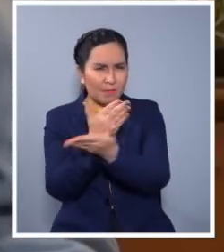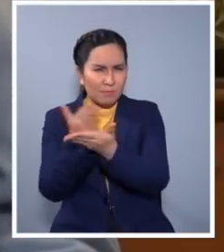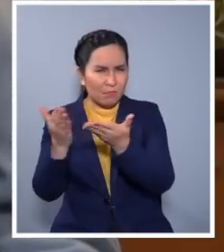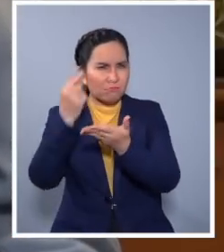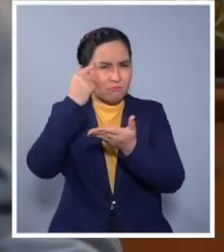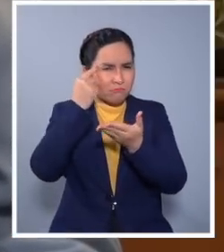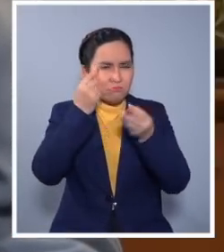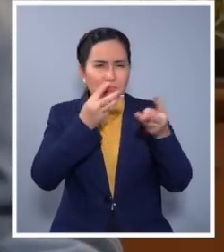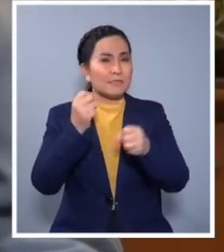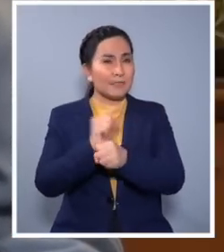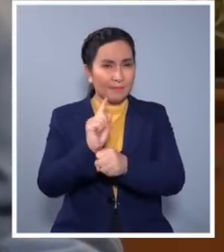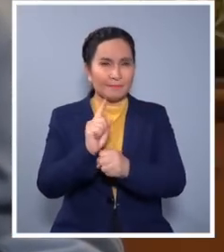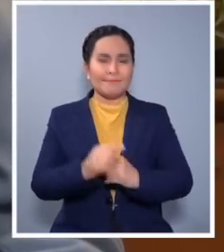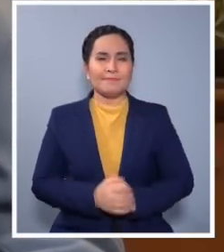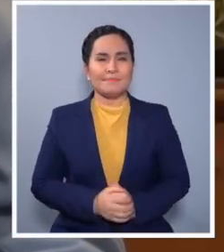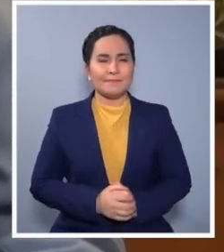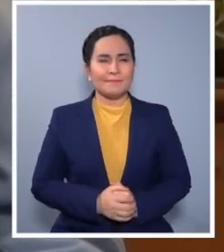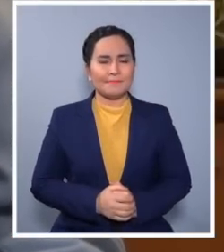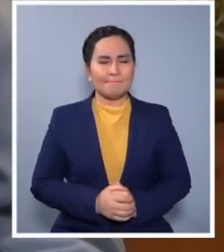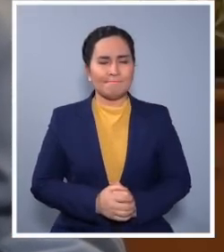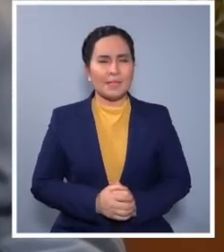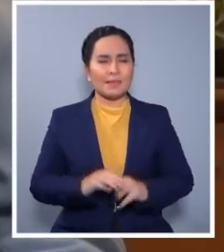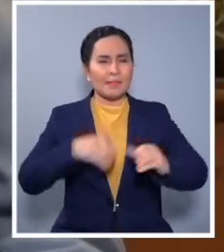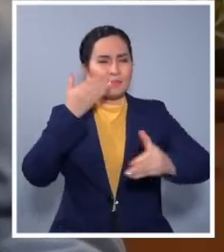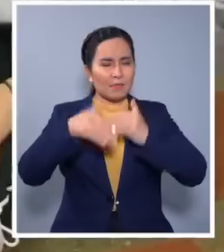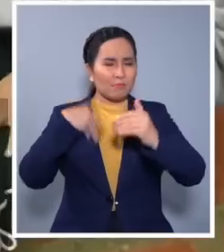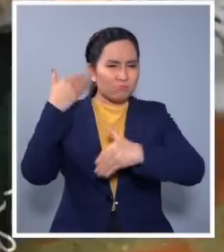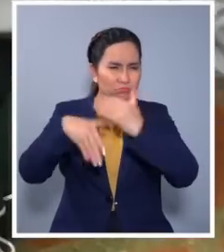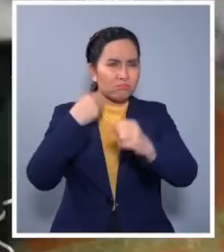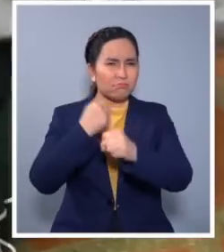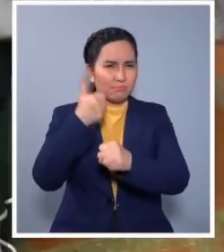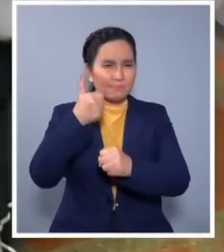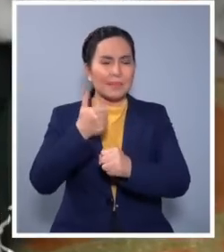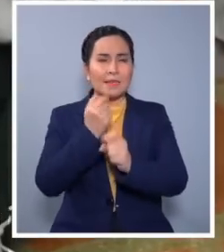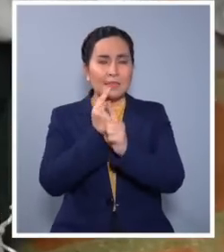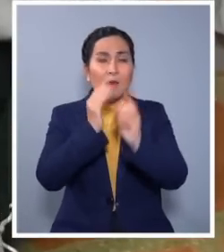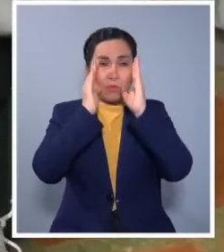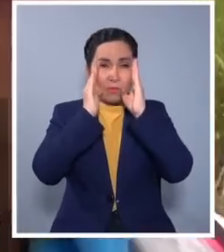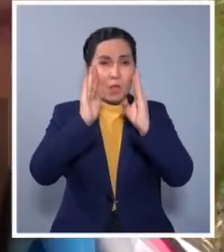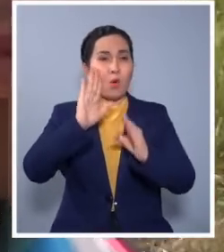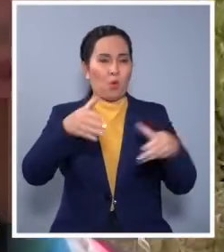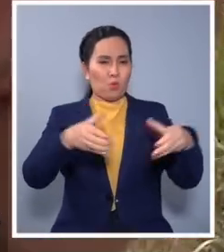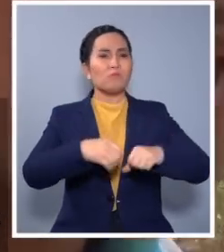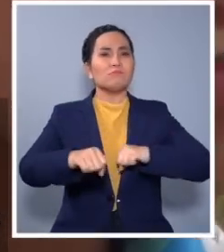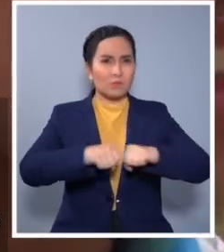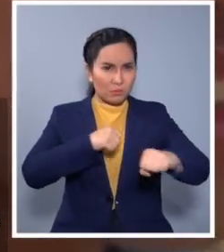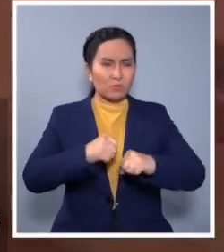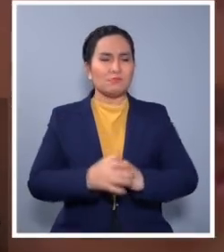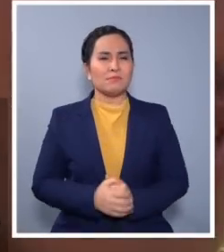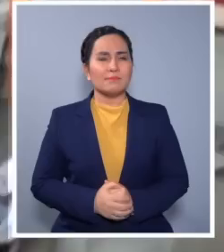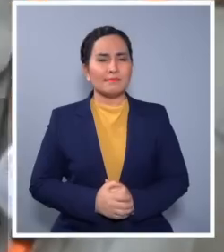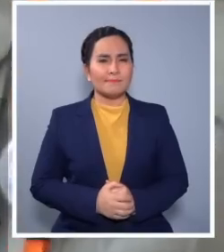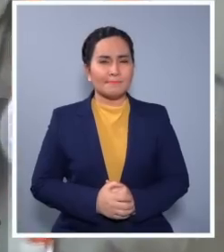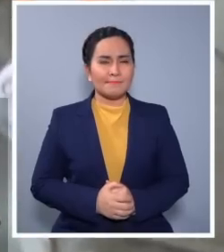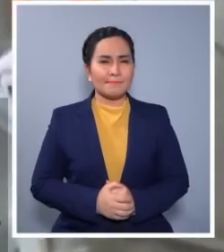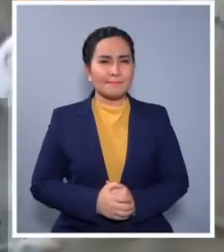ที่มันจะทำให้เกิดสิ่งเหล่านี้เกิดขึ้นได้เพราะความตั้งใจของเยาวชนถึงแม้ว่าจะ